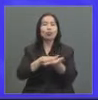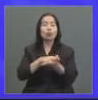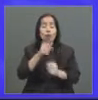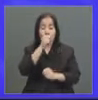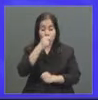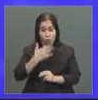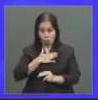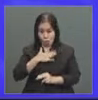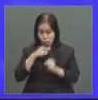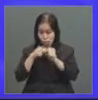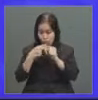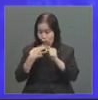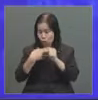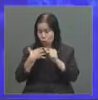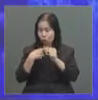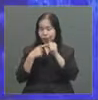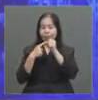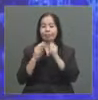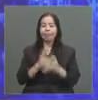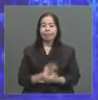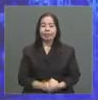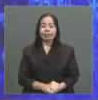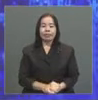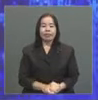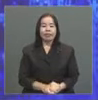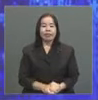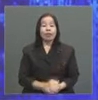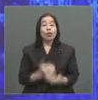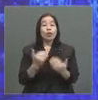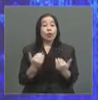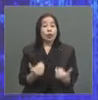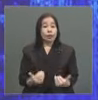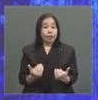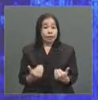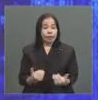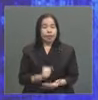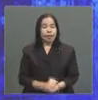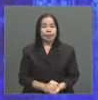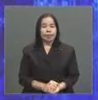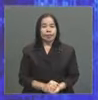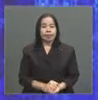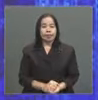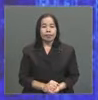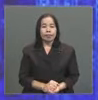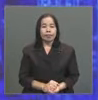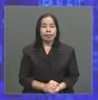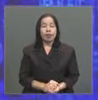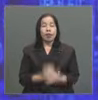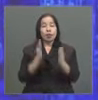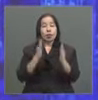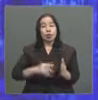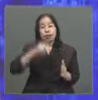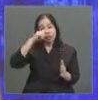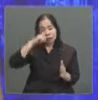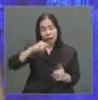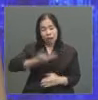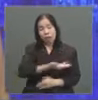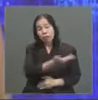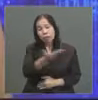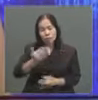ำเรียนพี่น้องประชาชนนะครับวันนี้เนี่ยในสถานการณ์ที่คนไทยทุกคนต้องร่ว